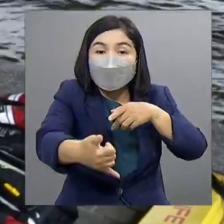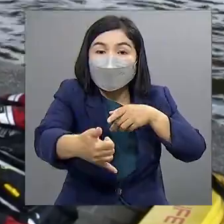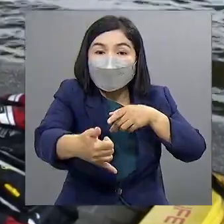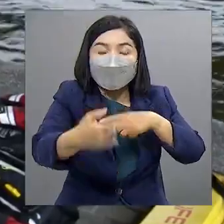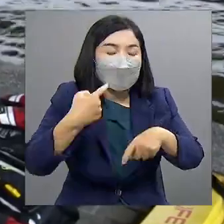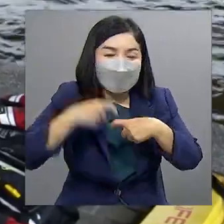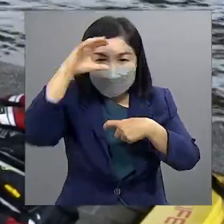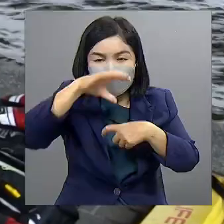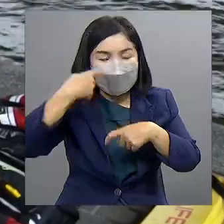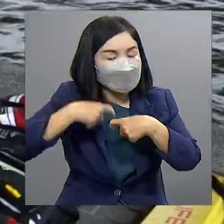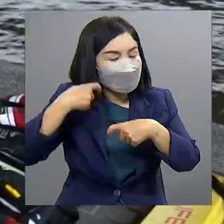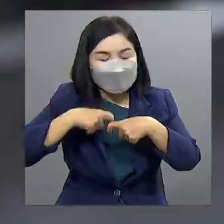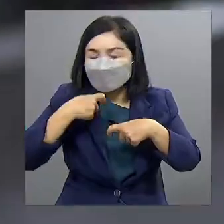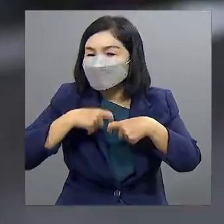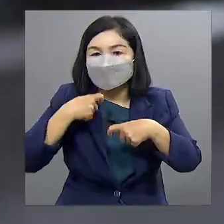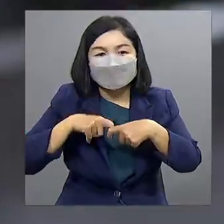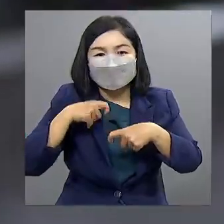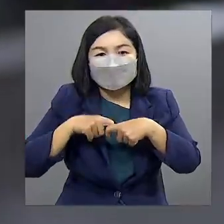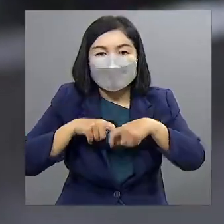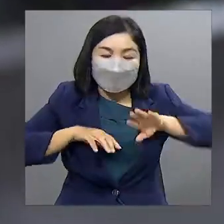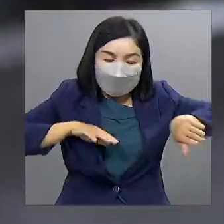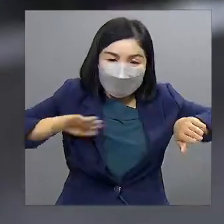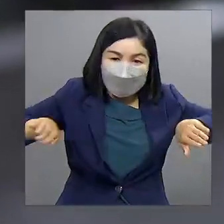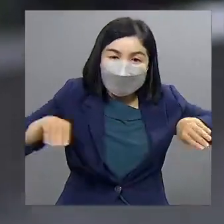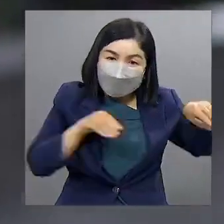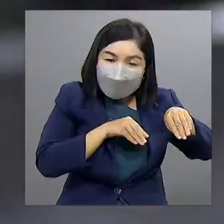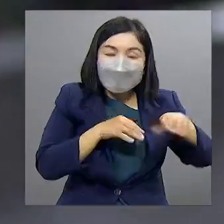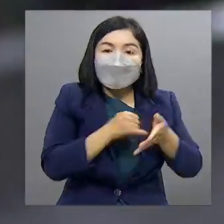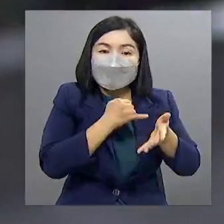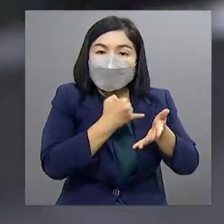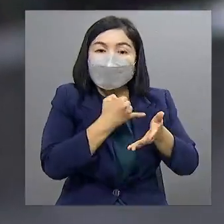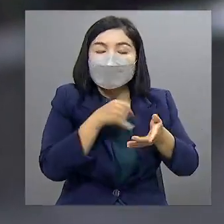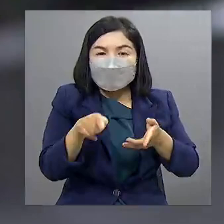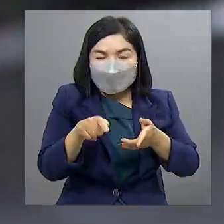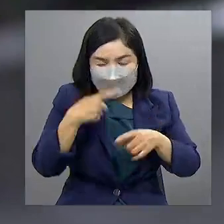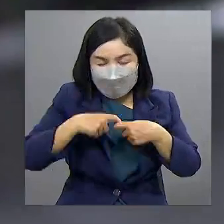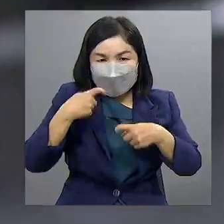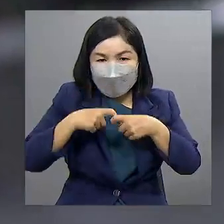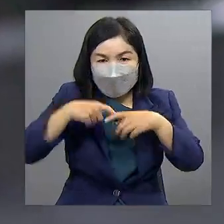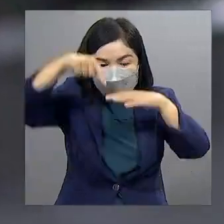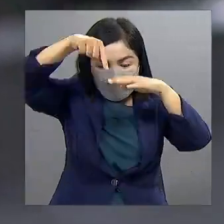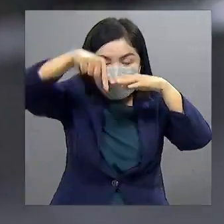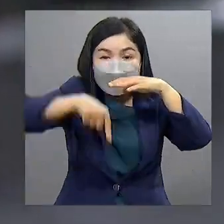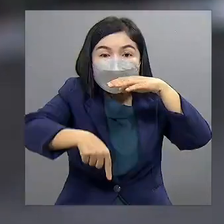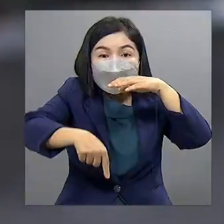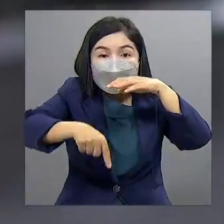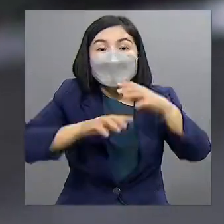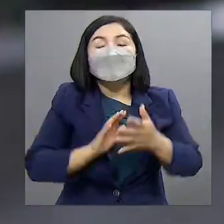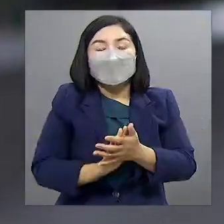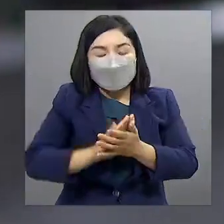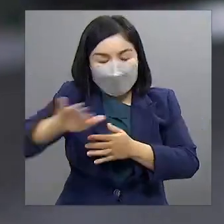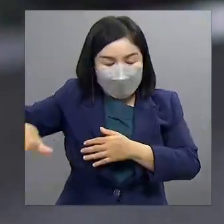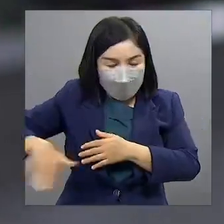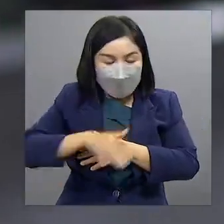การหายากกว่าริม ค่ะเอาละค่ะเชื่อว่าตอนนี้นะคะหลายๆคนก็คงจะตระหนักถึงเวลาที่เราจะต้